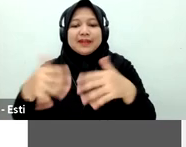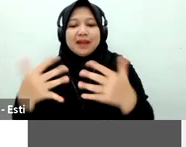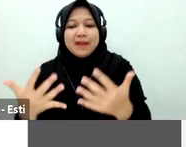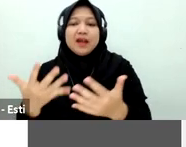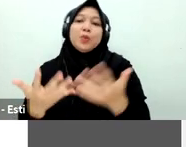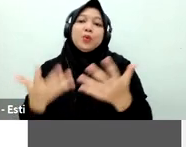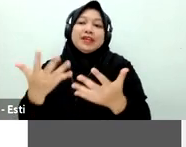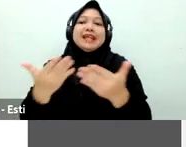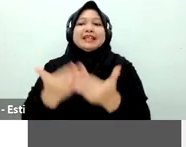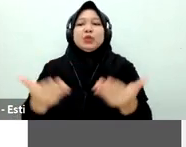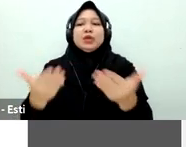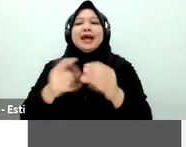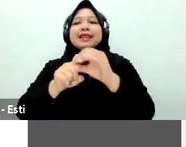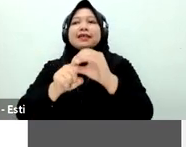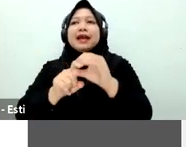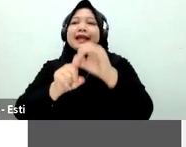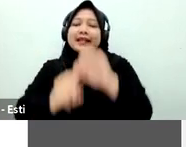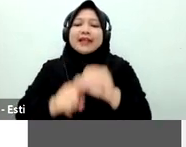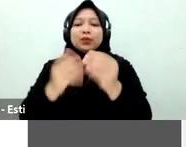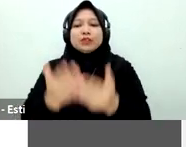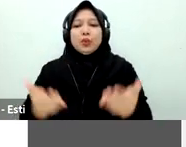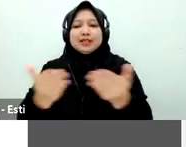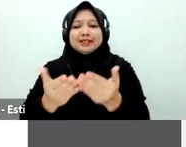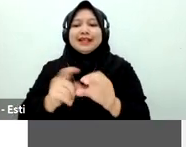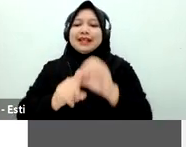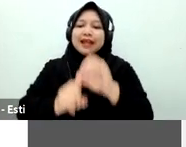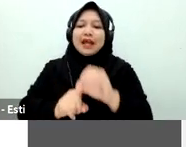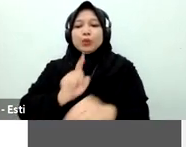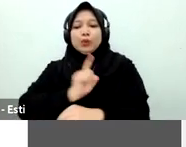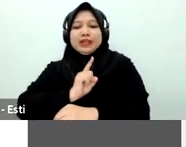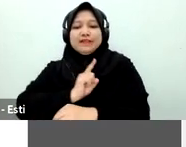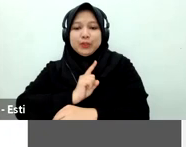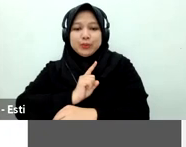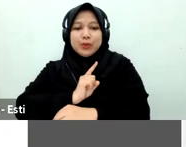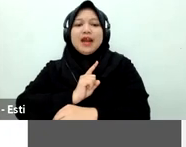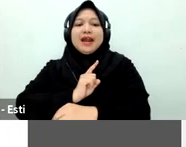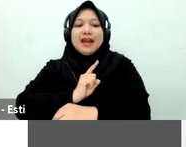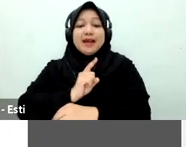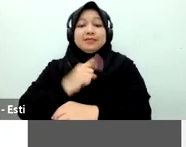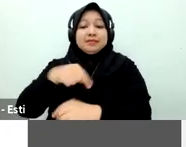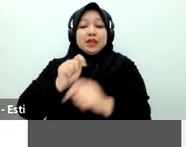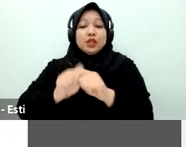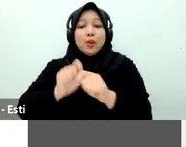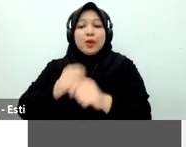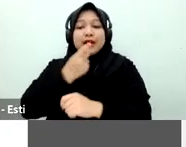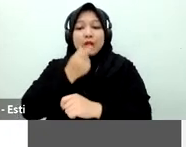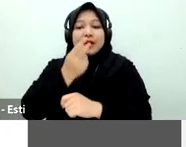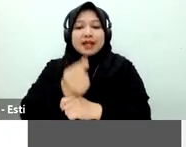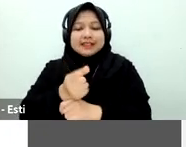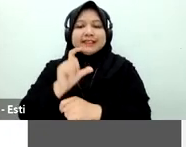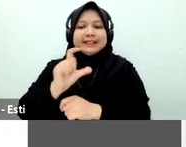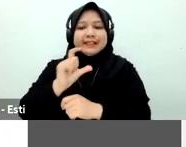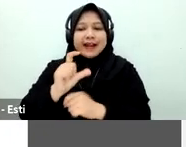conditional barangkali masih atau individual lalu kami membeli rekomendasi yang sifatnya pengelolaan perubahan